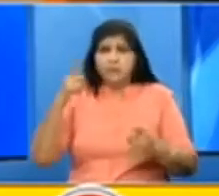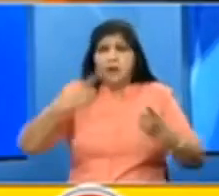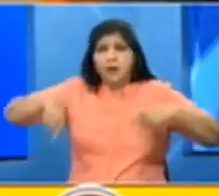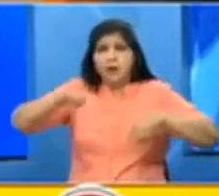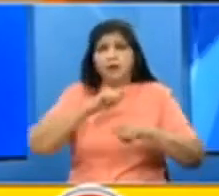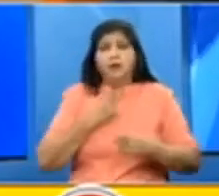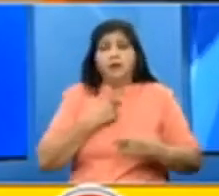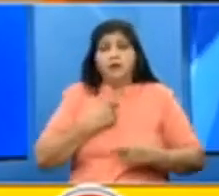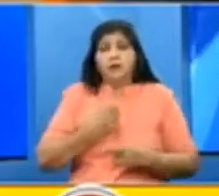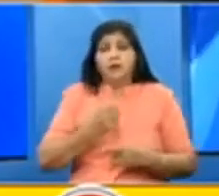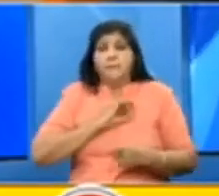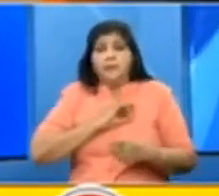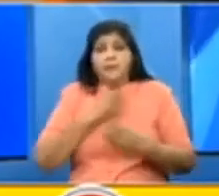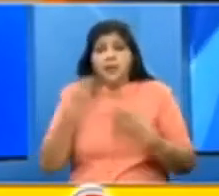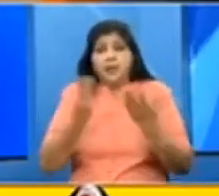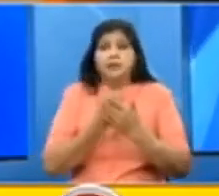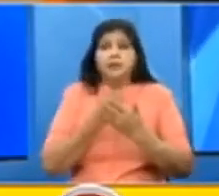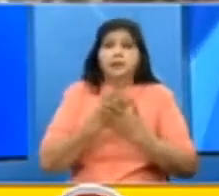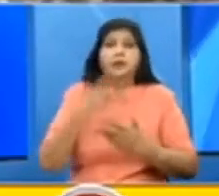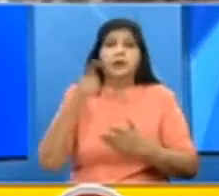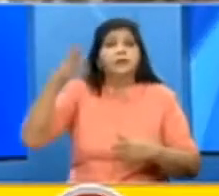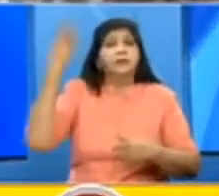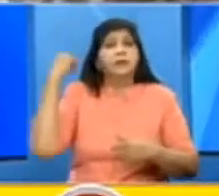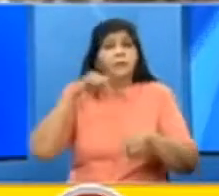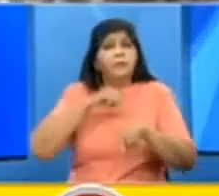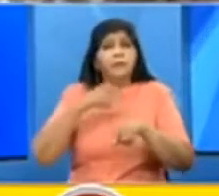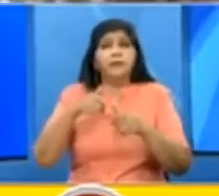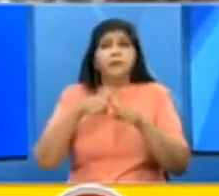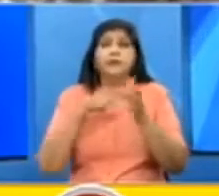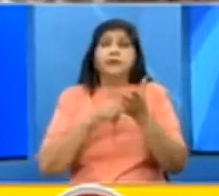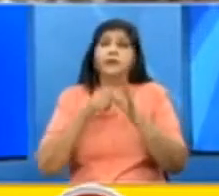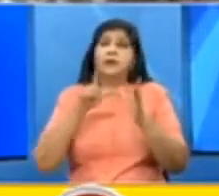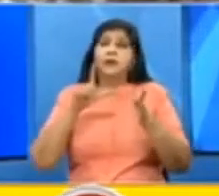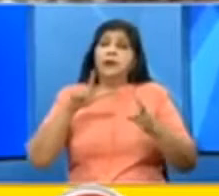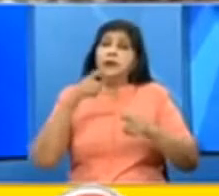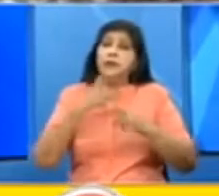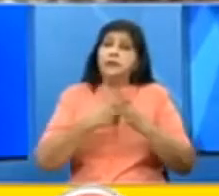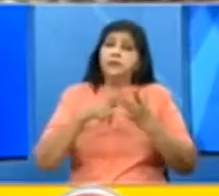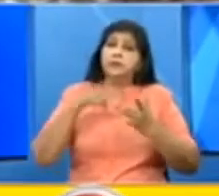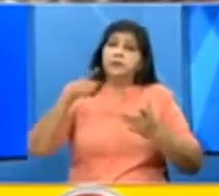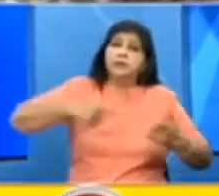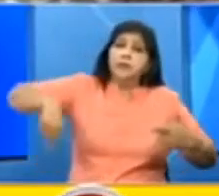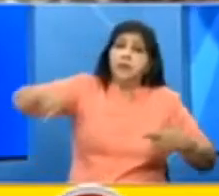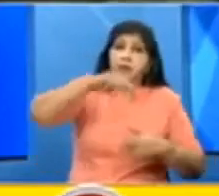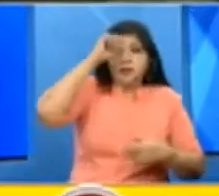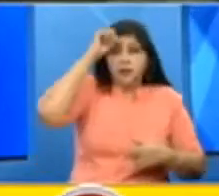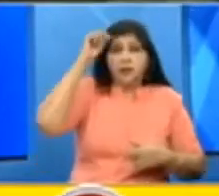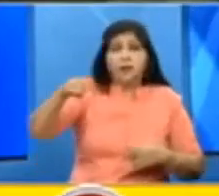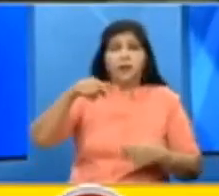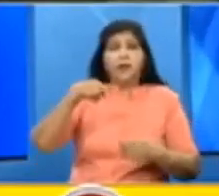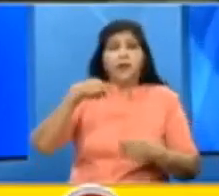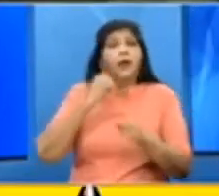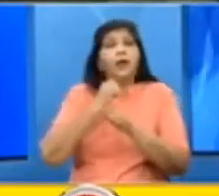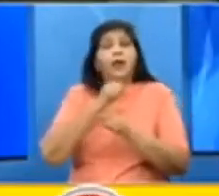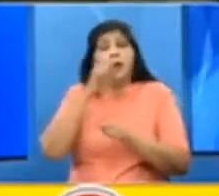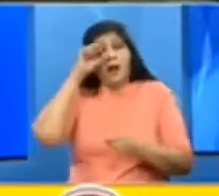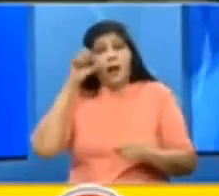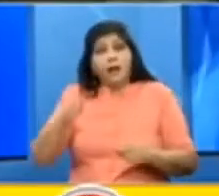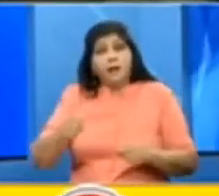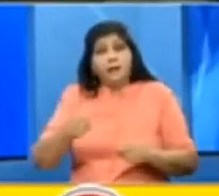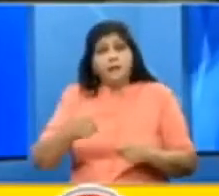बहुत प्रासंगिक है। अटल जी ने तब देश को गांधी जी के एक मंत्र की याद दिलाई